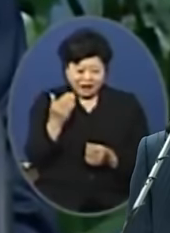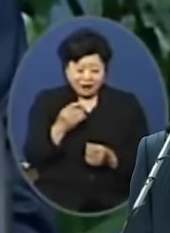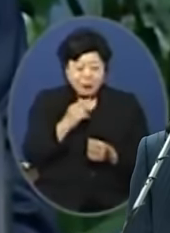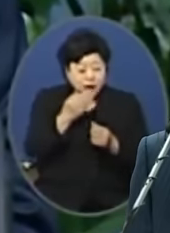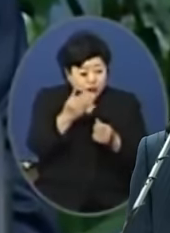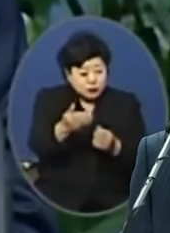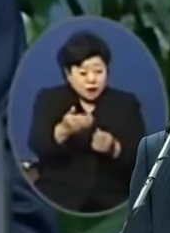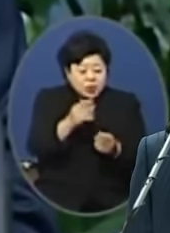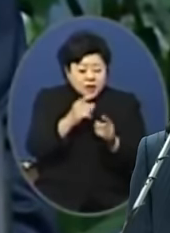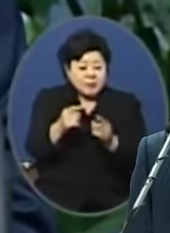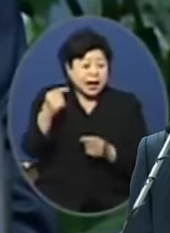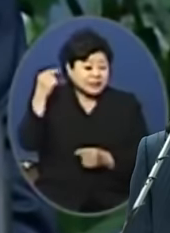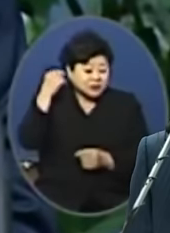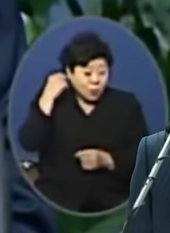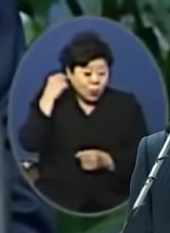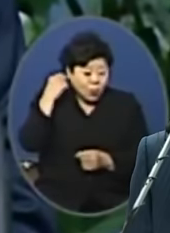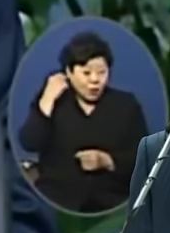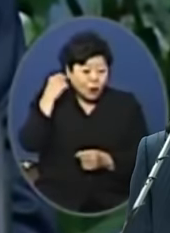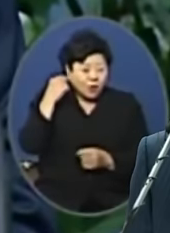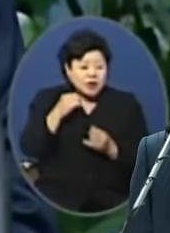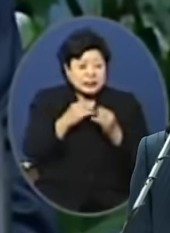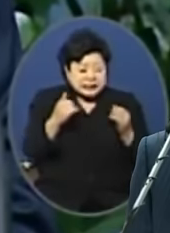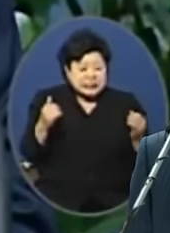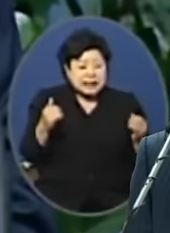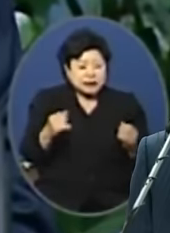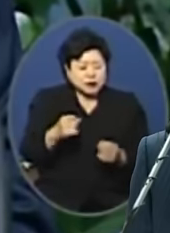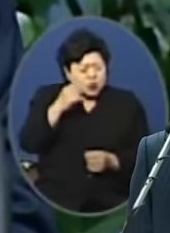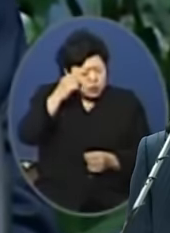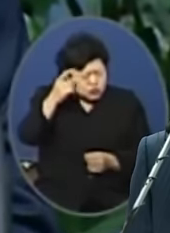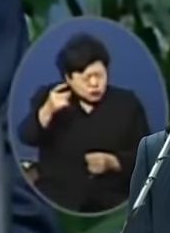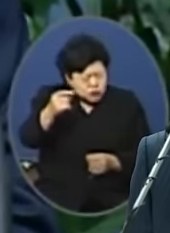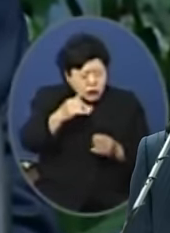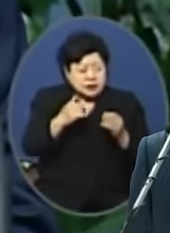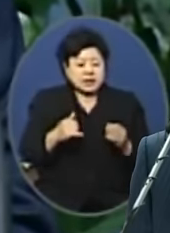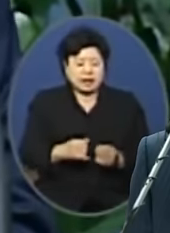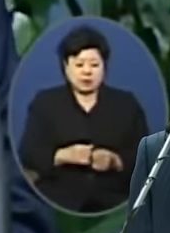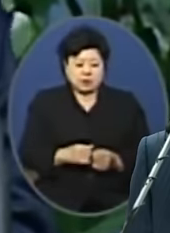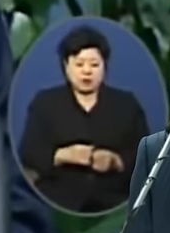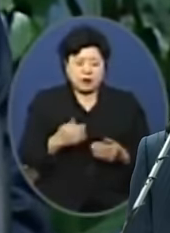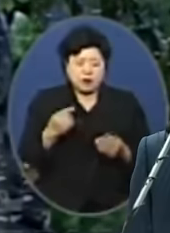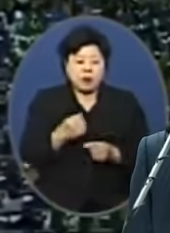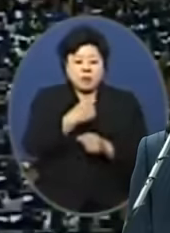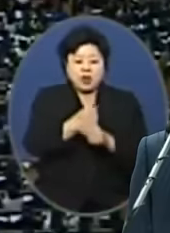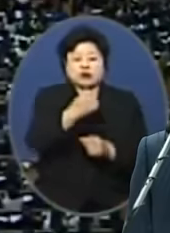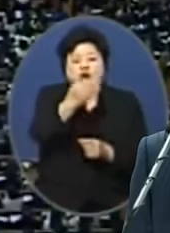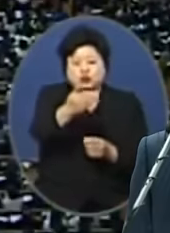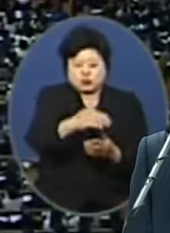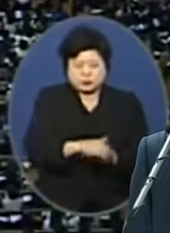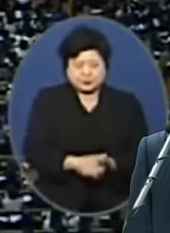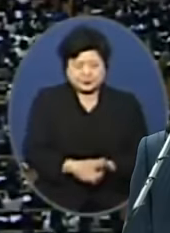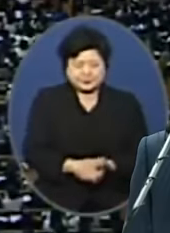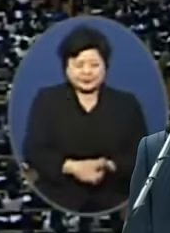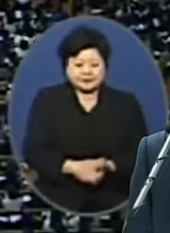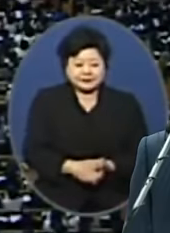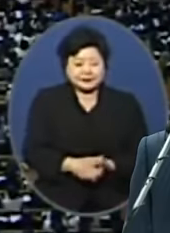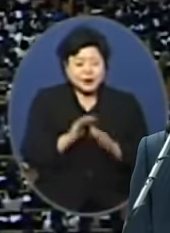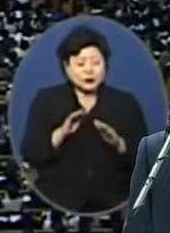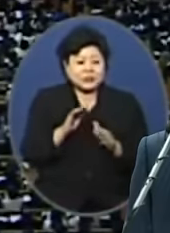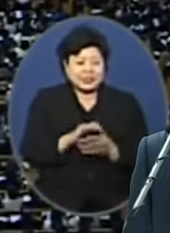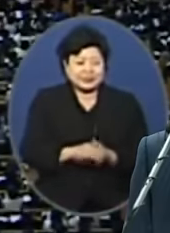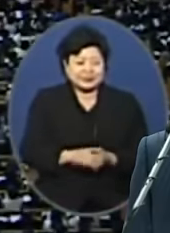말해주면 그 말 한마디가 이 사람을 다른 위대한 사람으로 만들어준다는 것입니다.